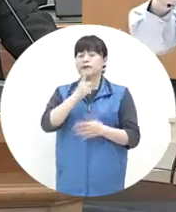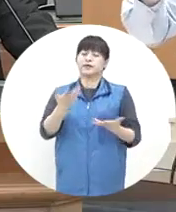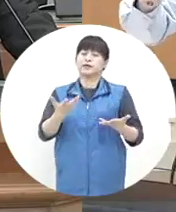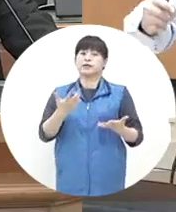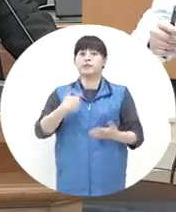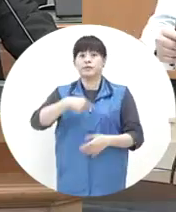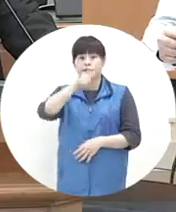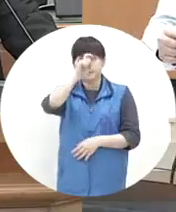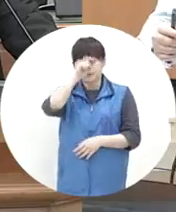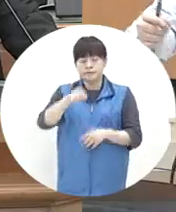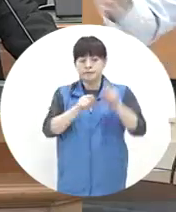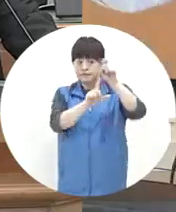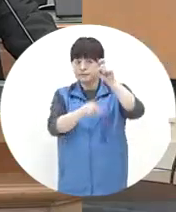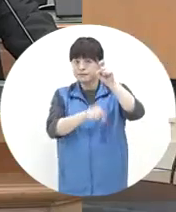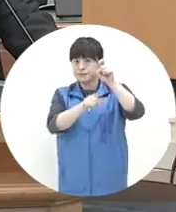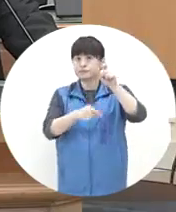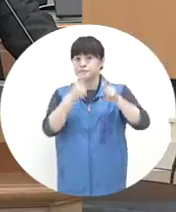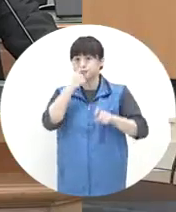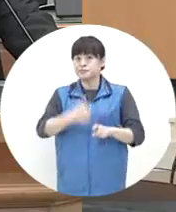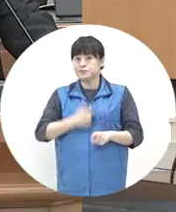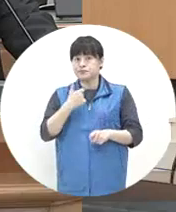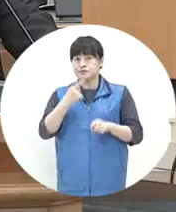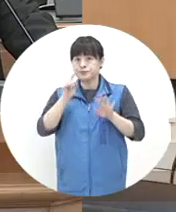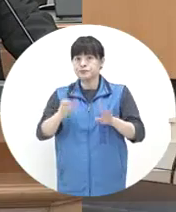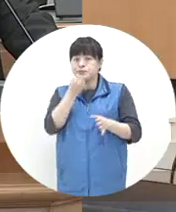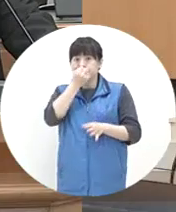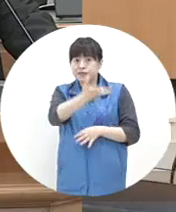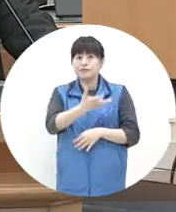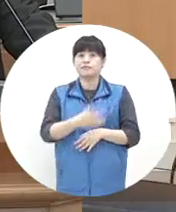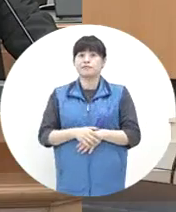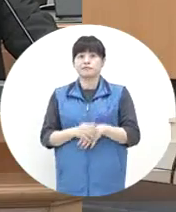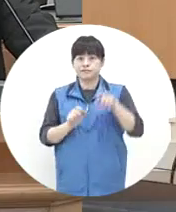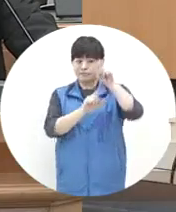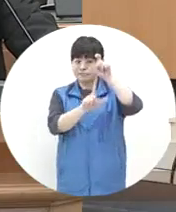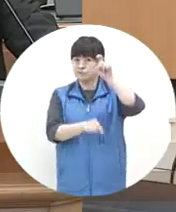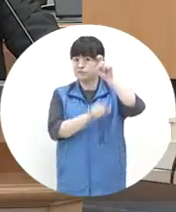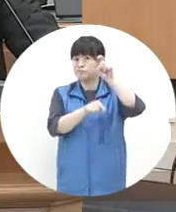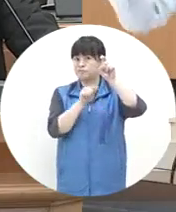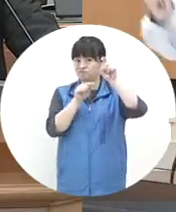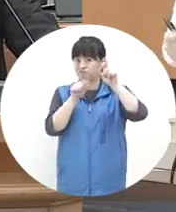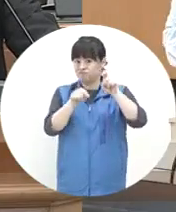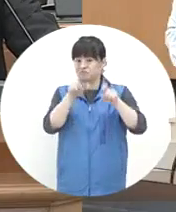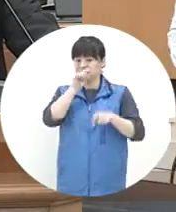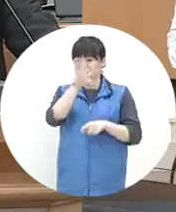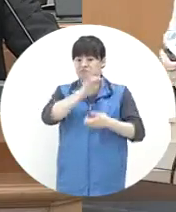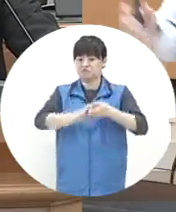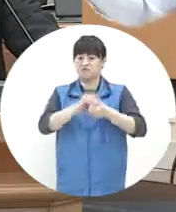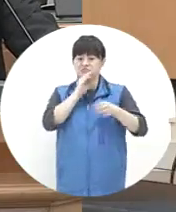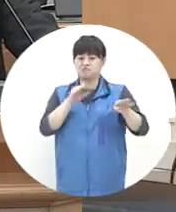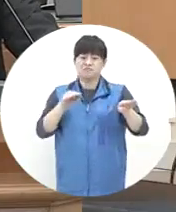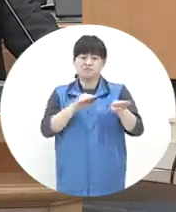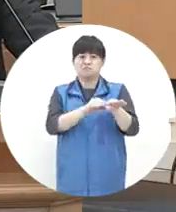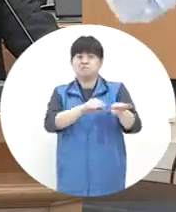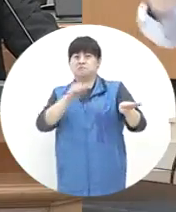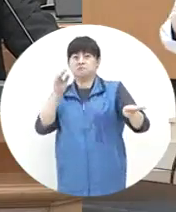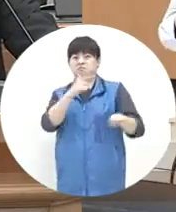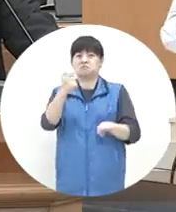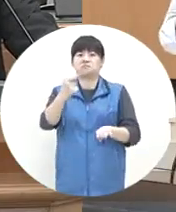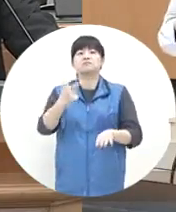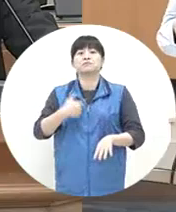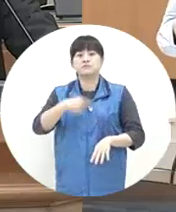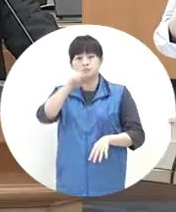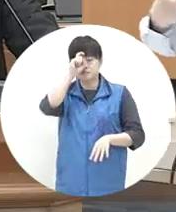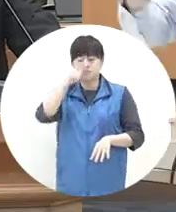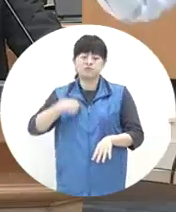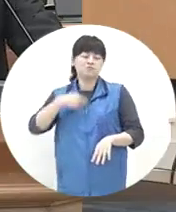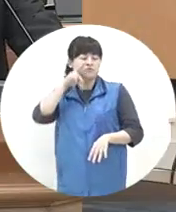望说这个十月齁、哦、我真的在这边预言啦齁、哦。十月这边一定交通大打劫啊，我是希望我错